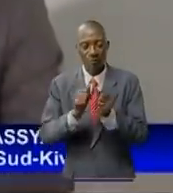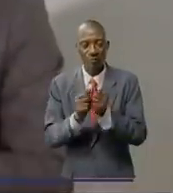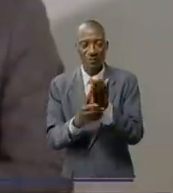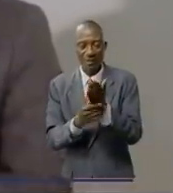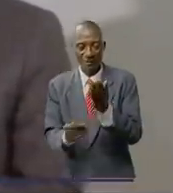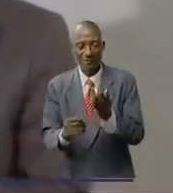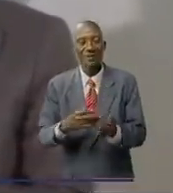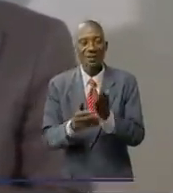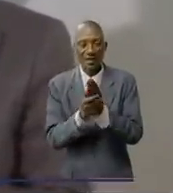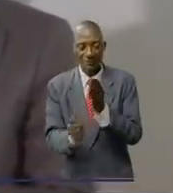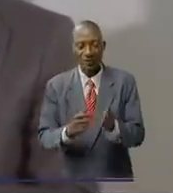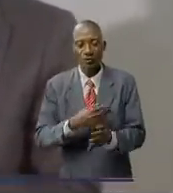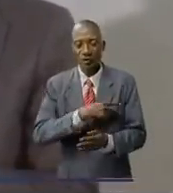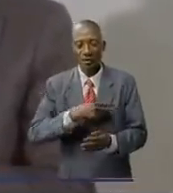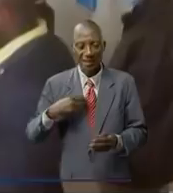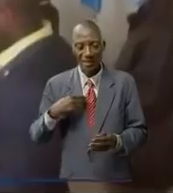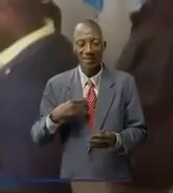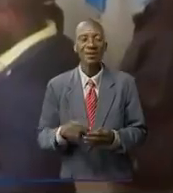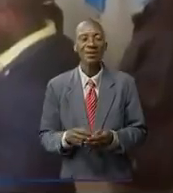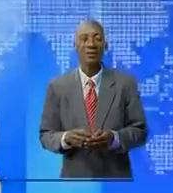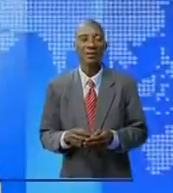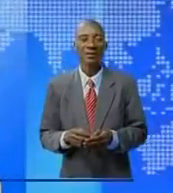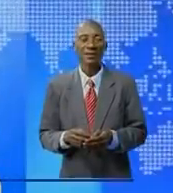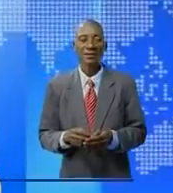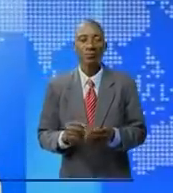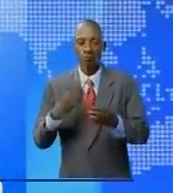validations des sites miniers en province du Sud-Kivu.